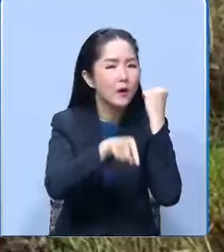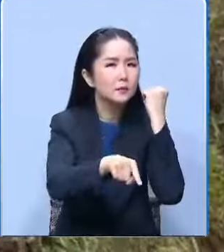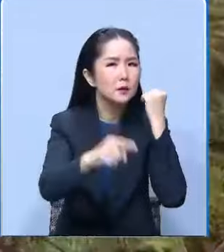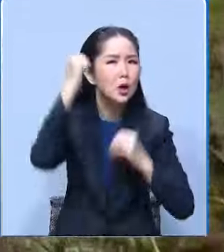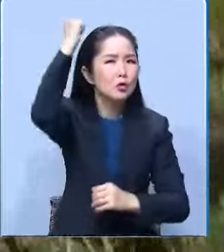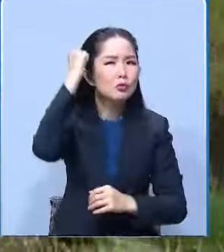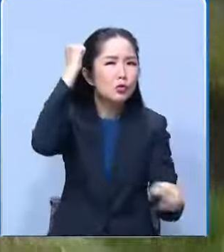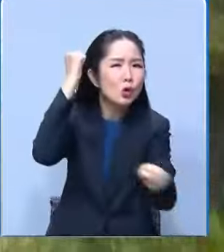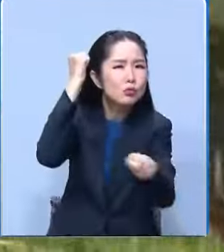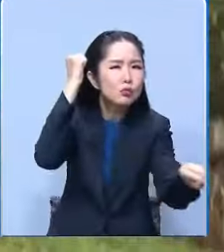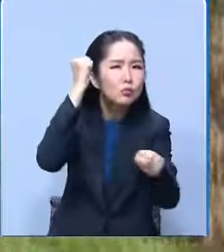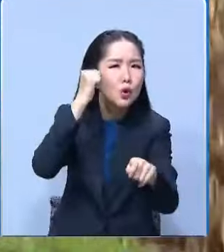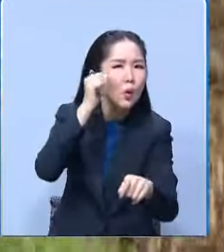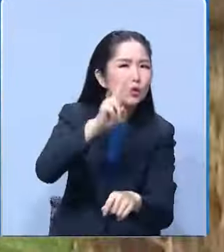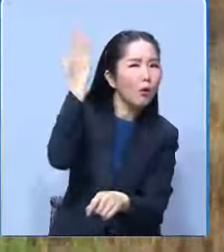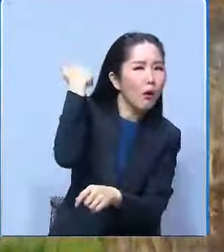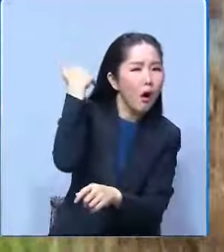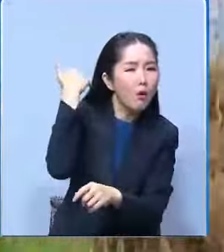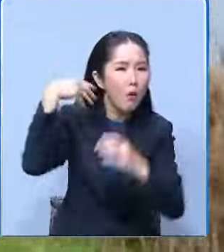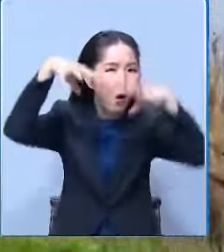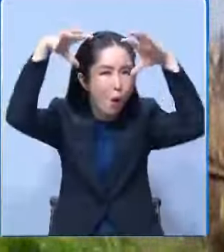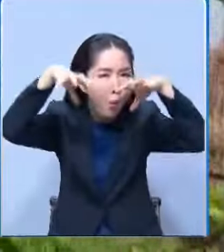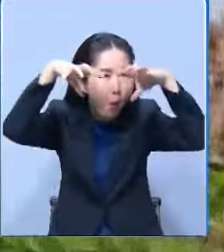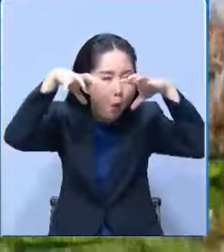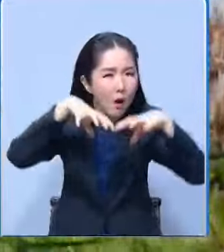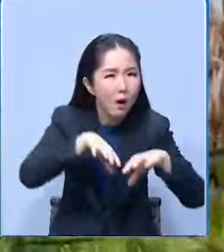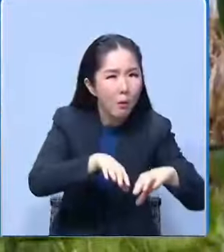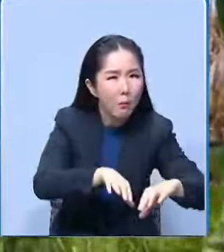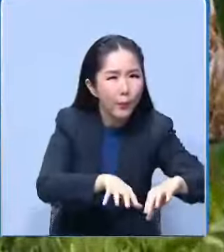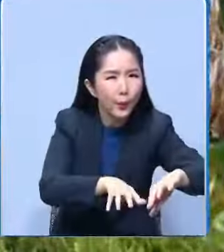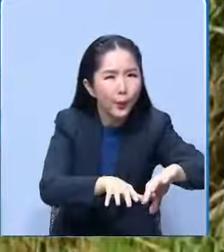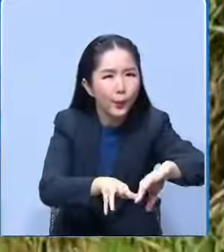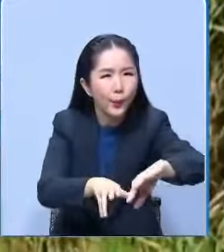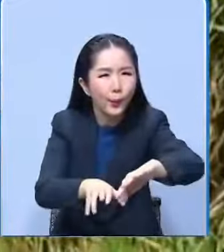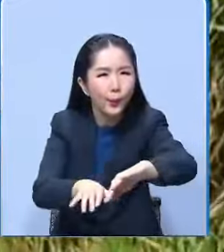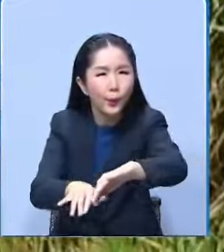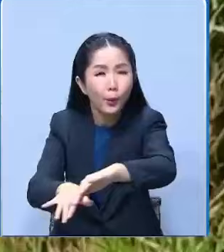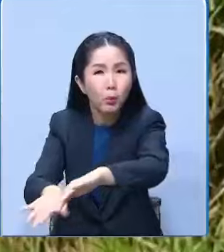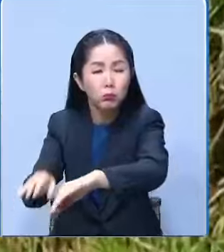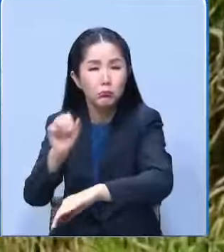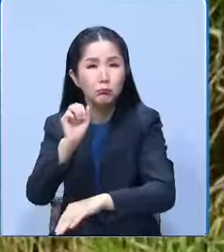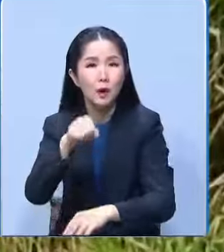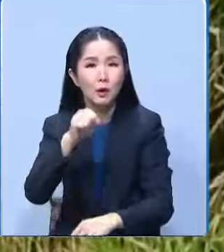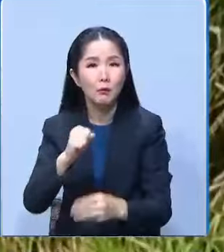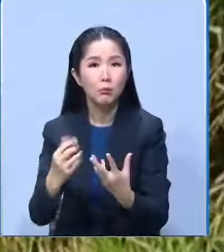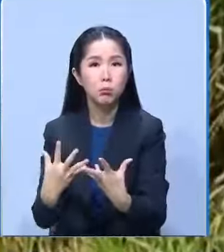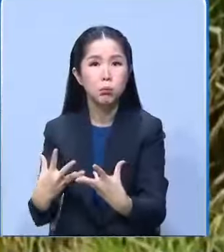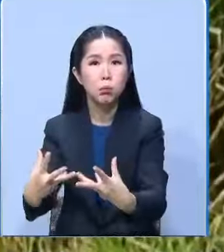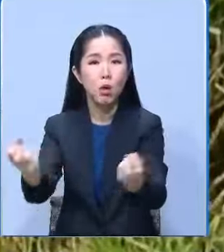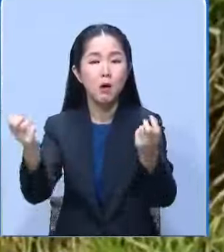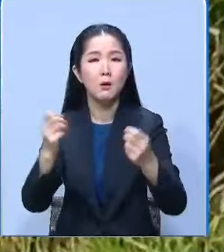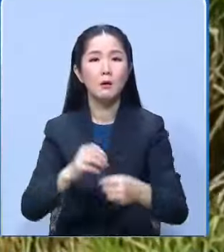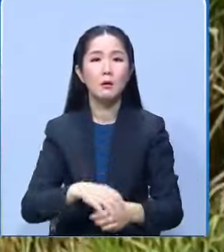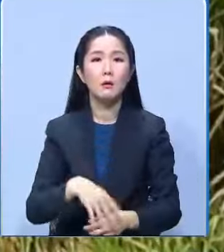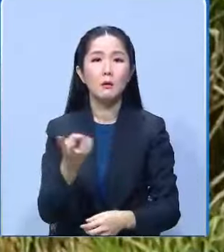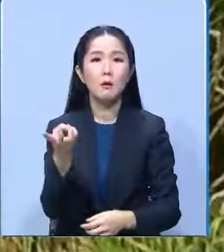นะครับนะพอพ่นเสร็จปั๊บฝนตกลงมาแล้วเหมือชะล้างมาในแปลงนาของพี่มันทนาอาจจะเสียหายไม่ใช่แค่ที่นางของพี่